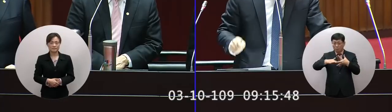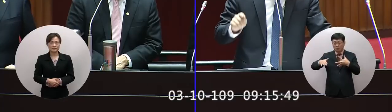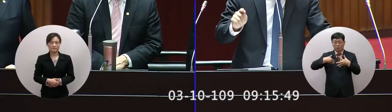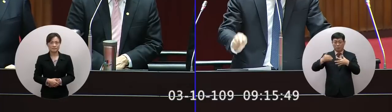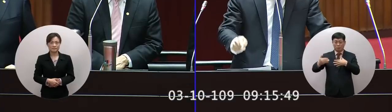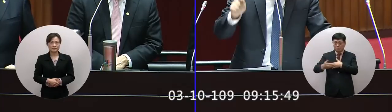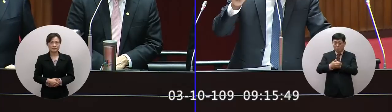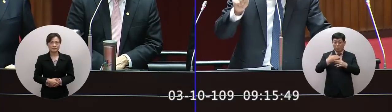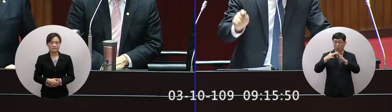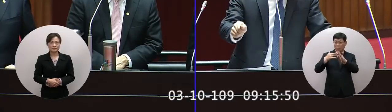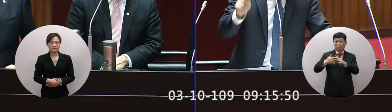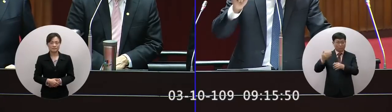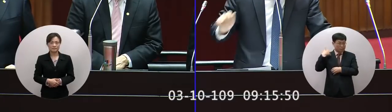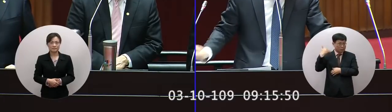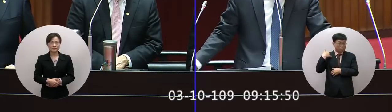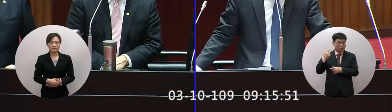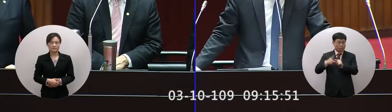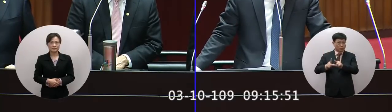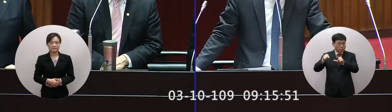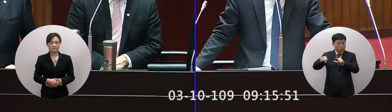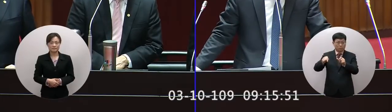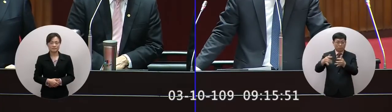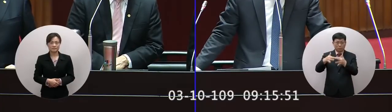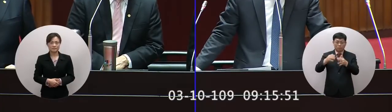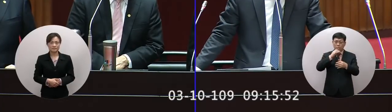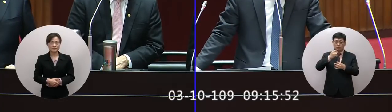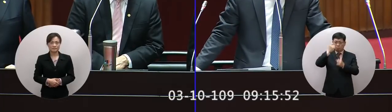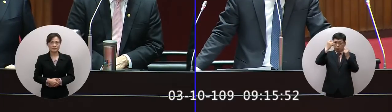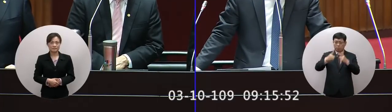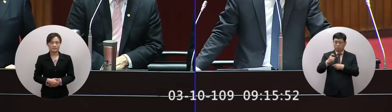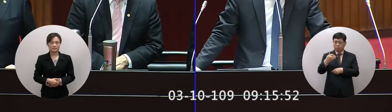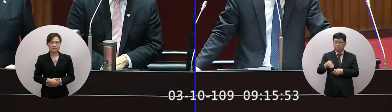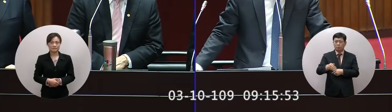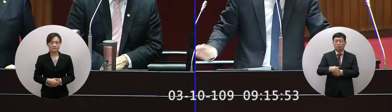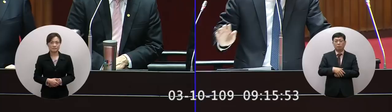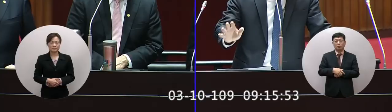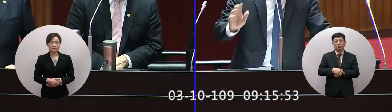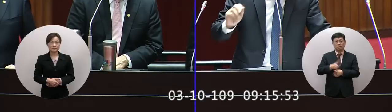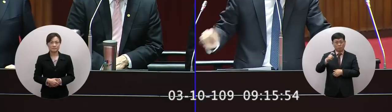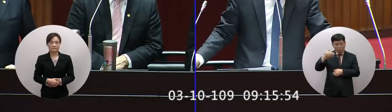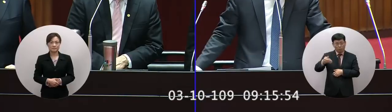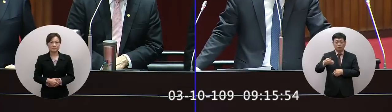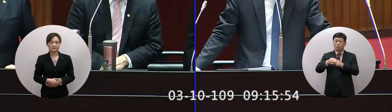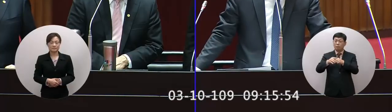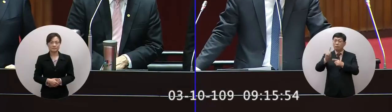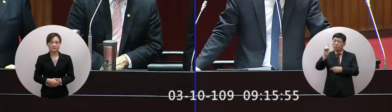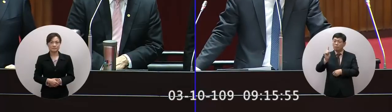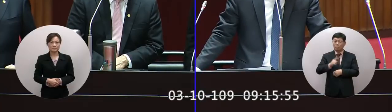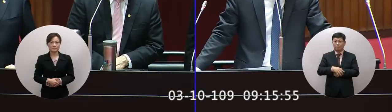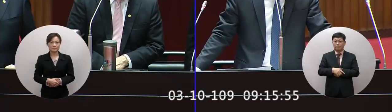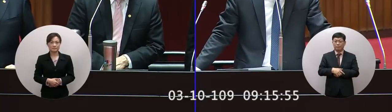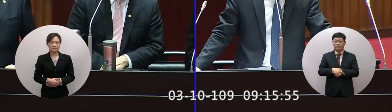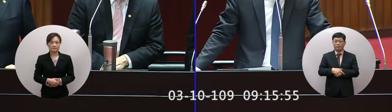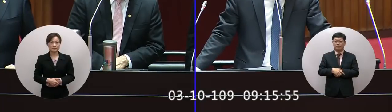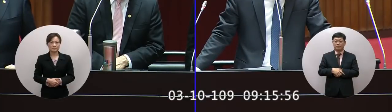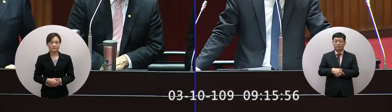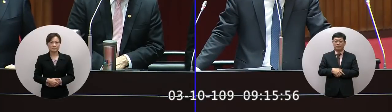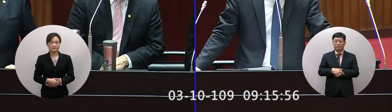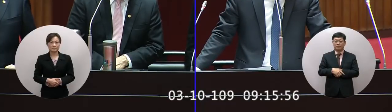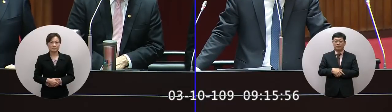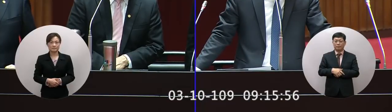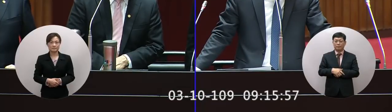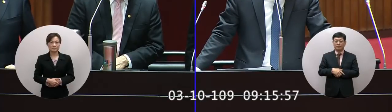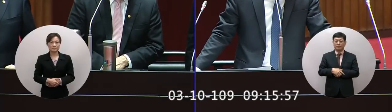低。波湾战争的时候最低曾经到达19块，19块是什么概念？